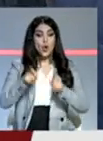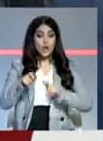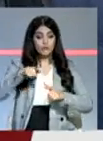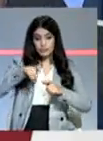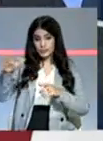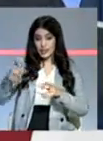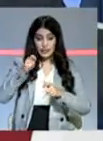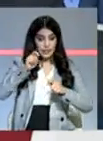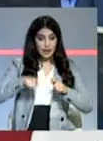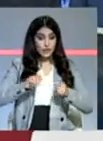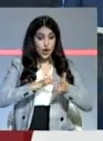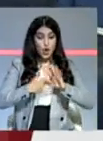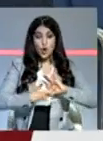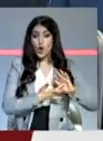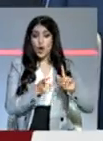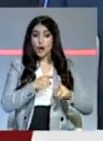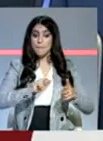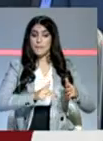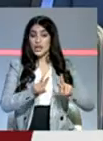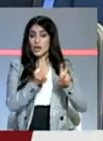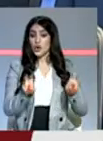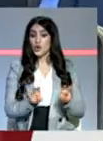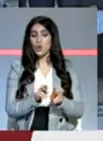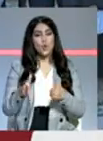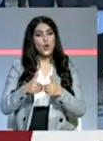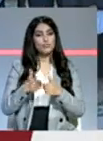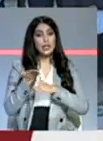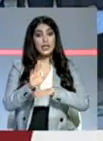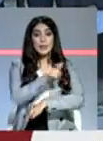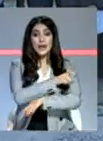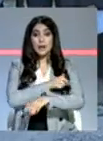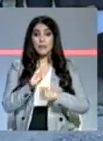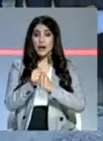الأطباء المتعاقدين، جميعها مطالب جددت طرحها النقابة العامة